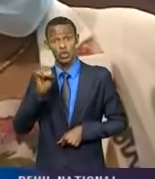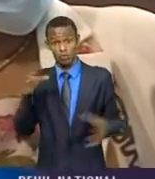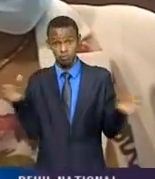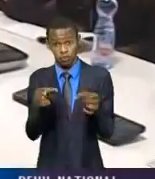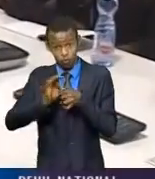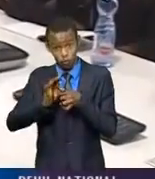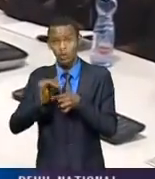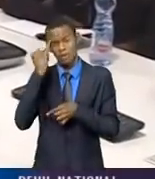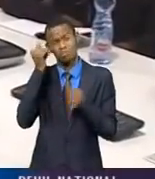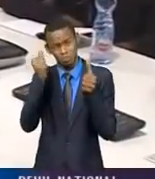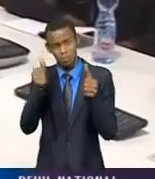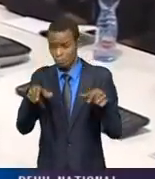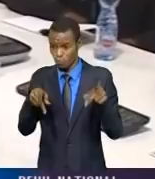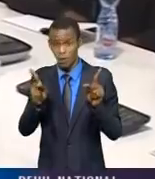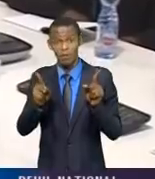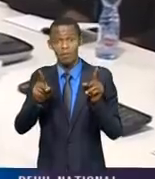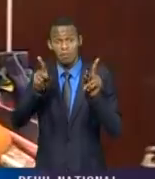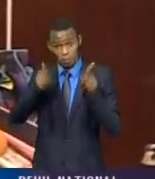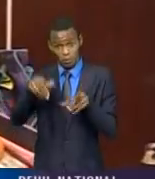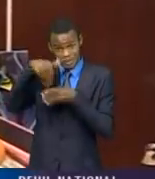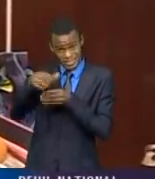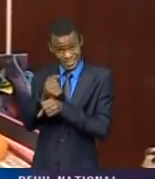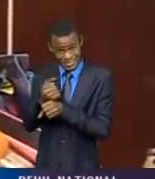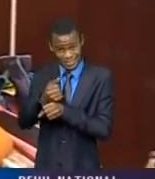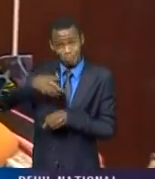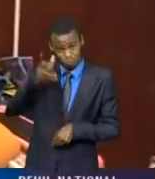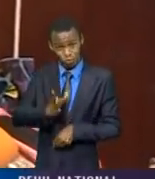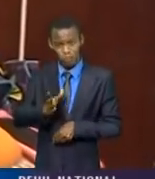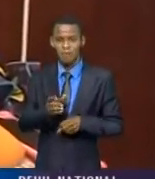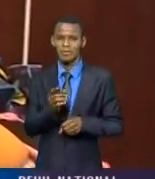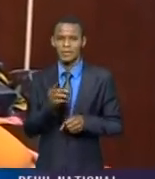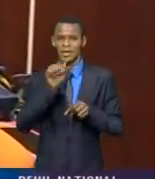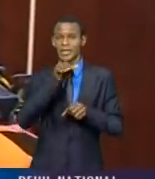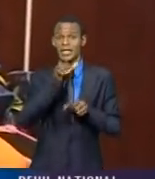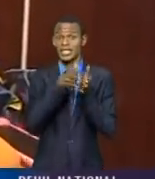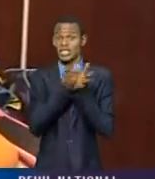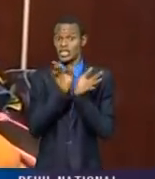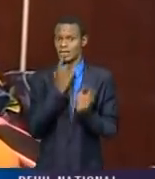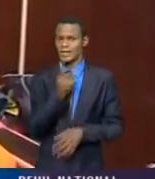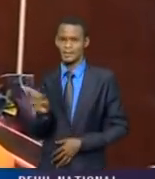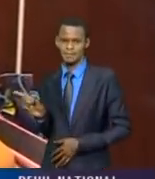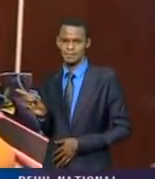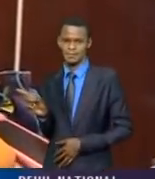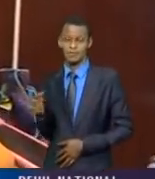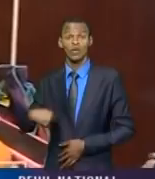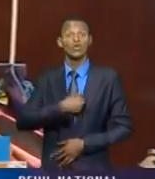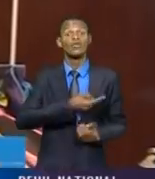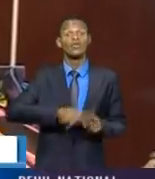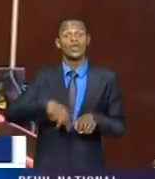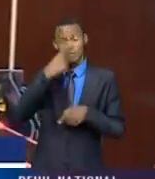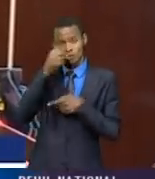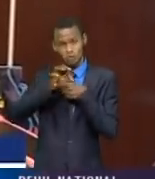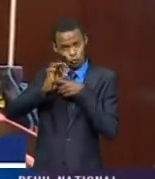de son personnel nous venions formation une escouade c'est une formation pour les intérêts de la femme pour